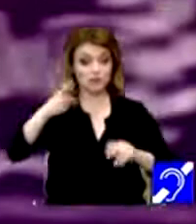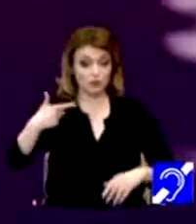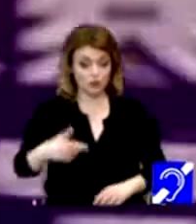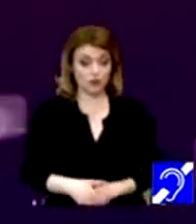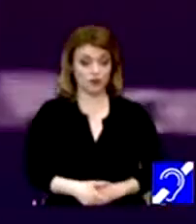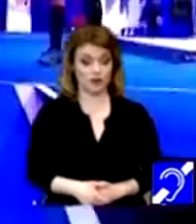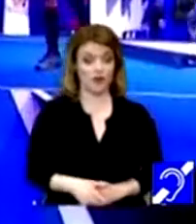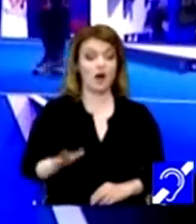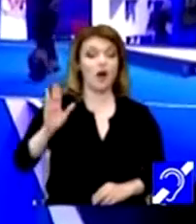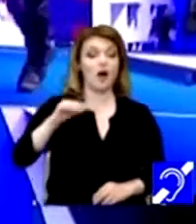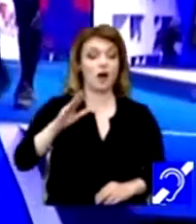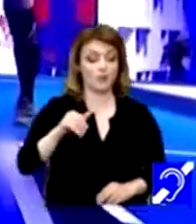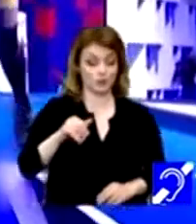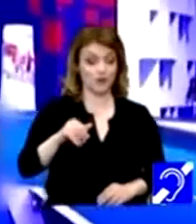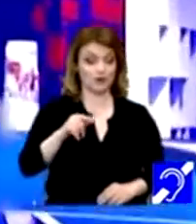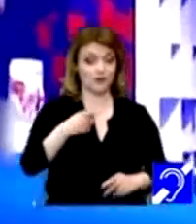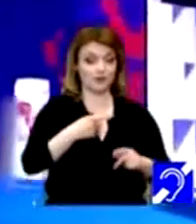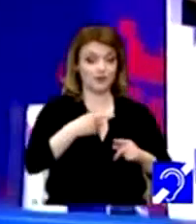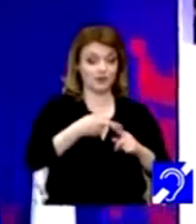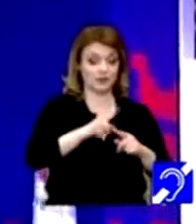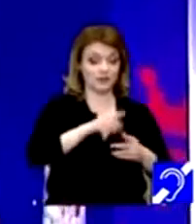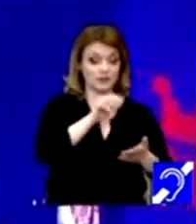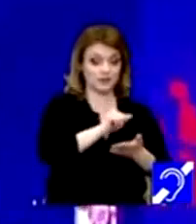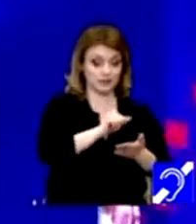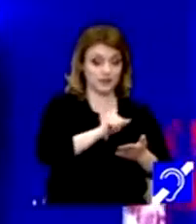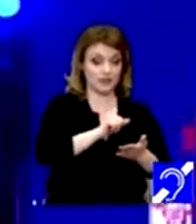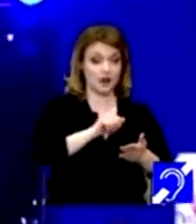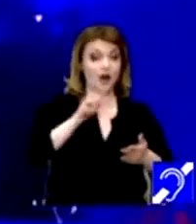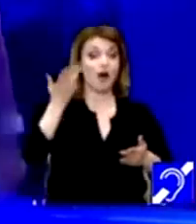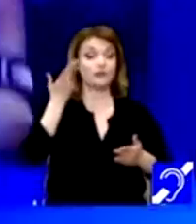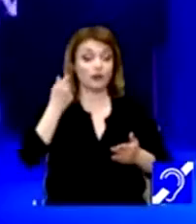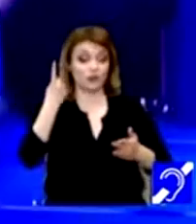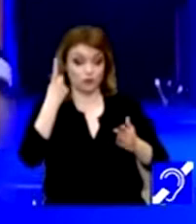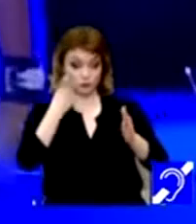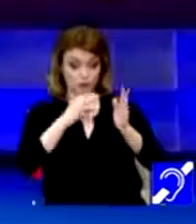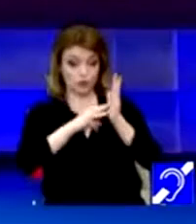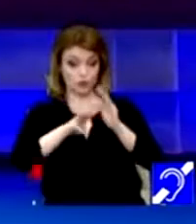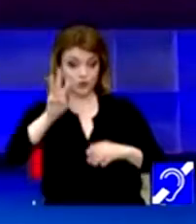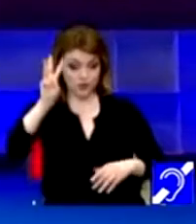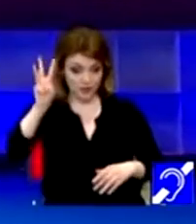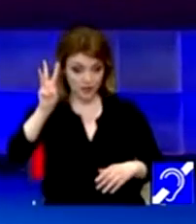aruncat, halterofilul basarabean s-a clasat pe locul 4, ridicând 183 de kilograme.